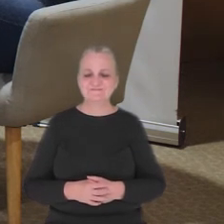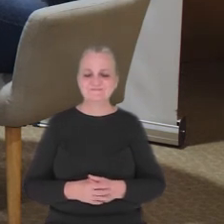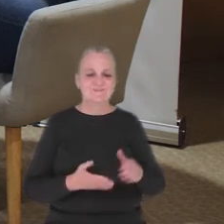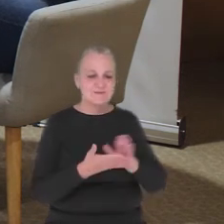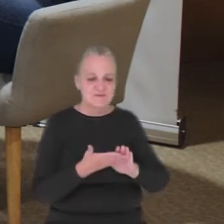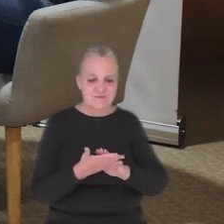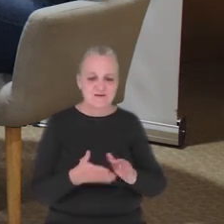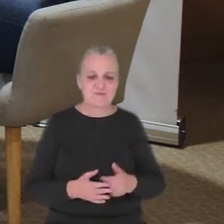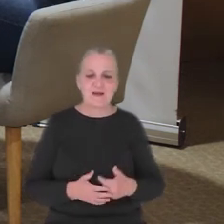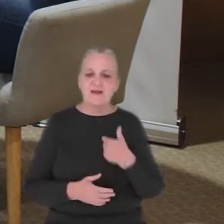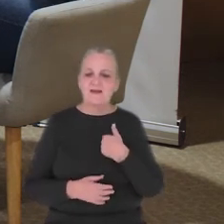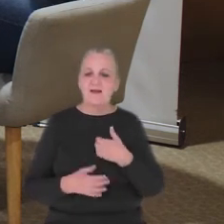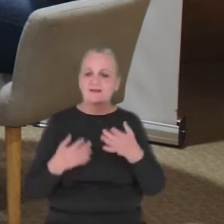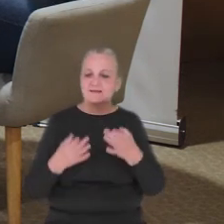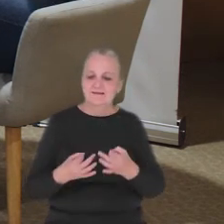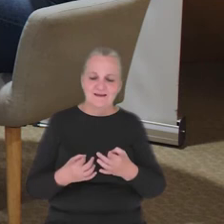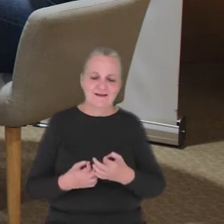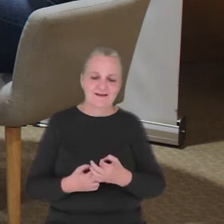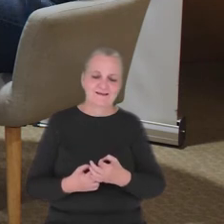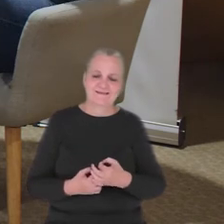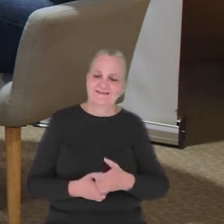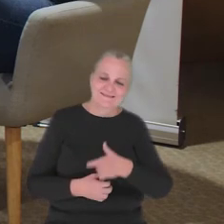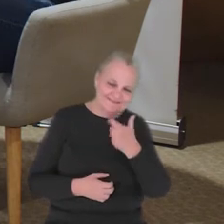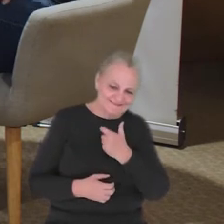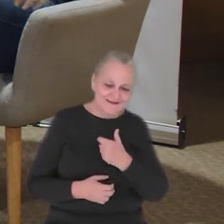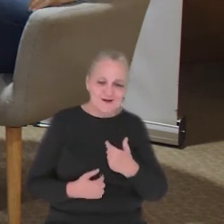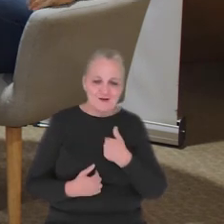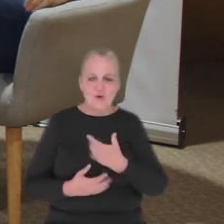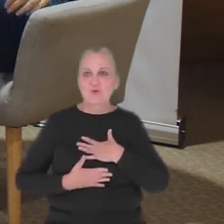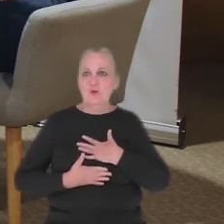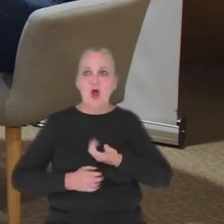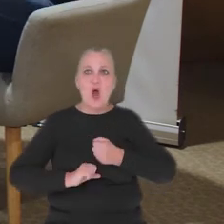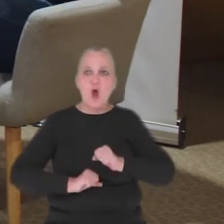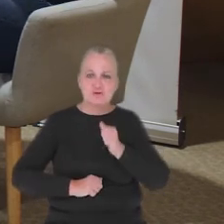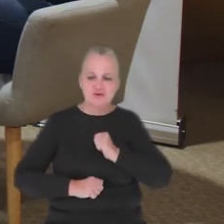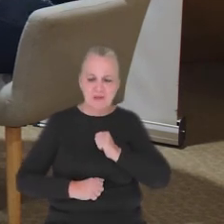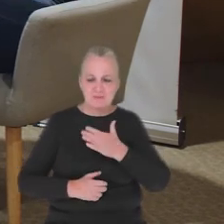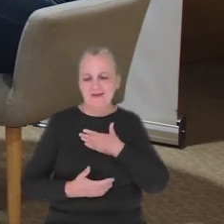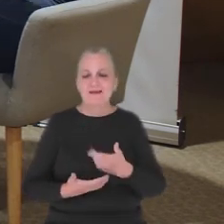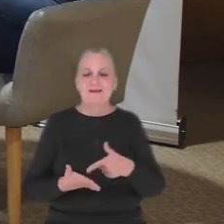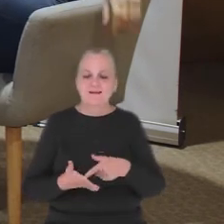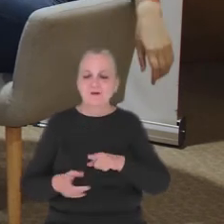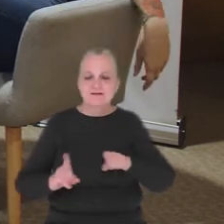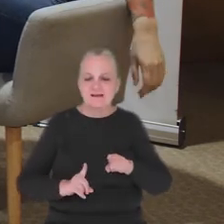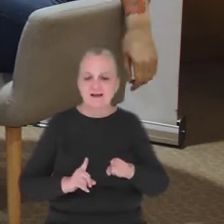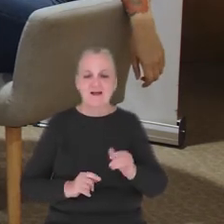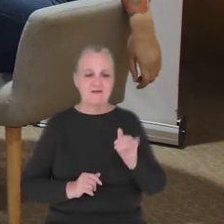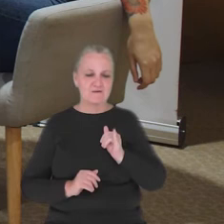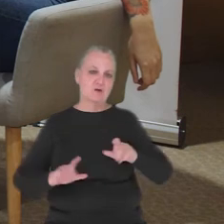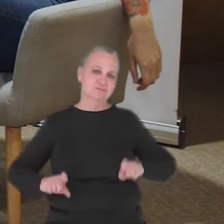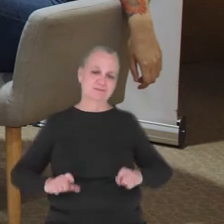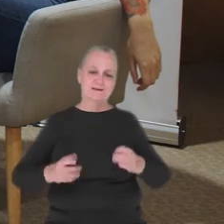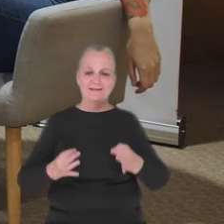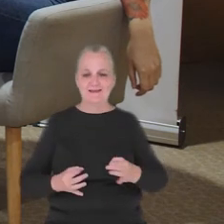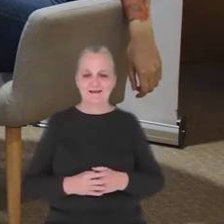Przepraszam, ja jestem teraz strasznie rozbawiona, co jest oczywiście moim mechanizmem obronnym i też jakby oznaką tego, jak wygodnie się czuję. Musisz